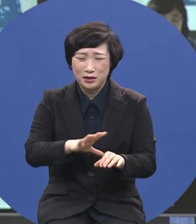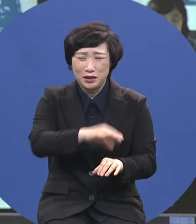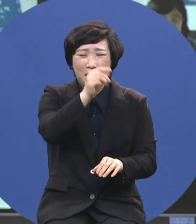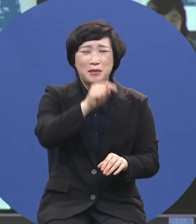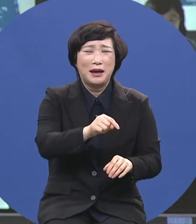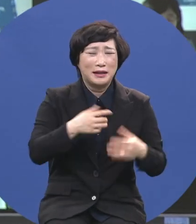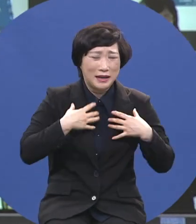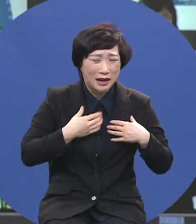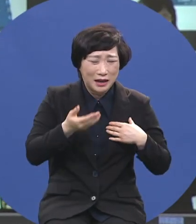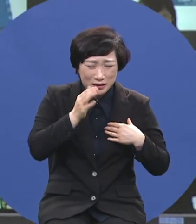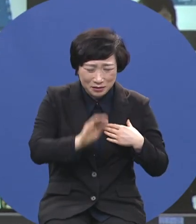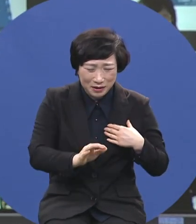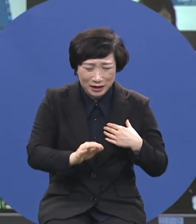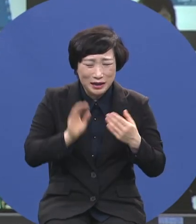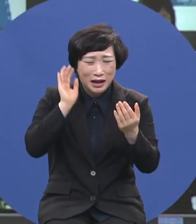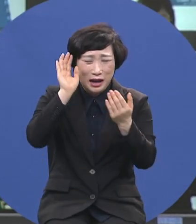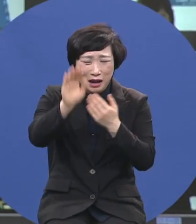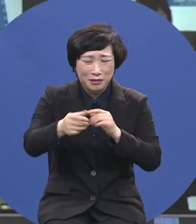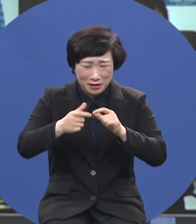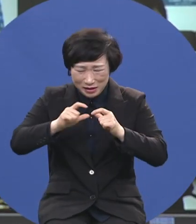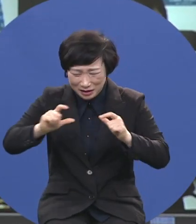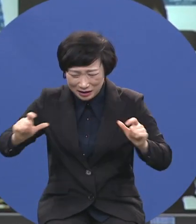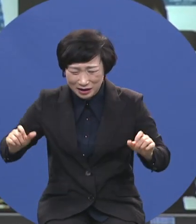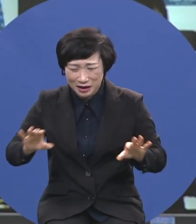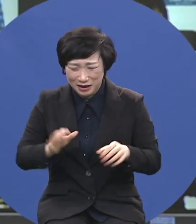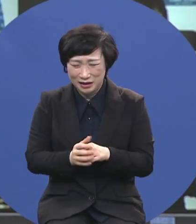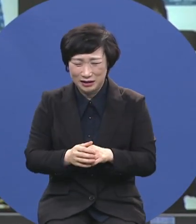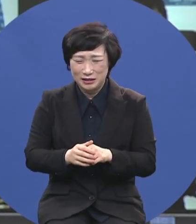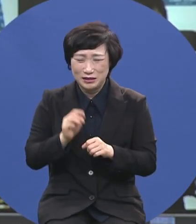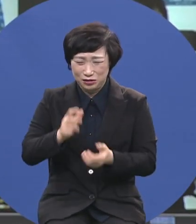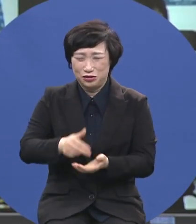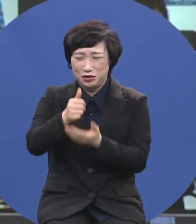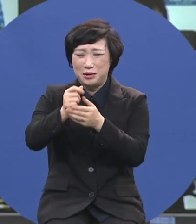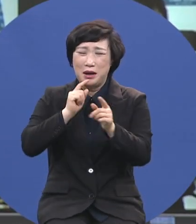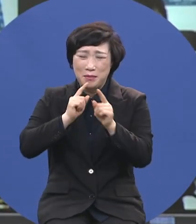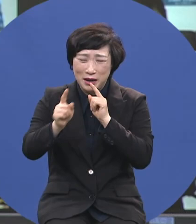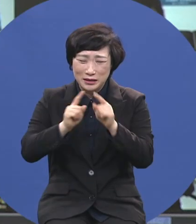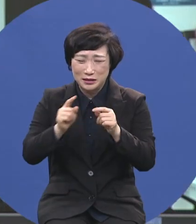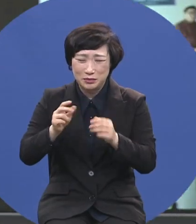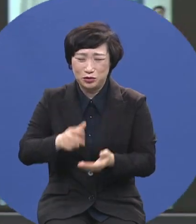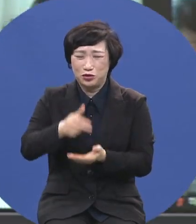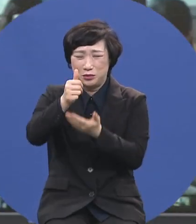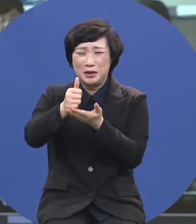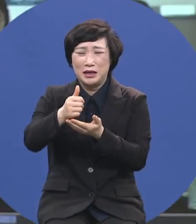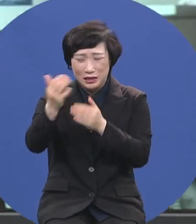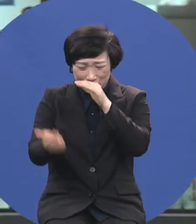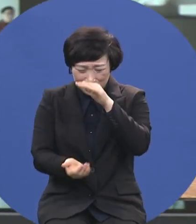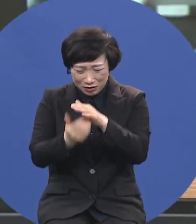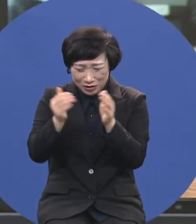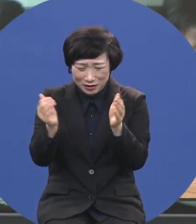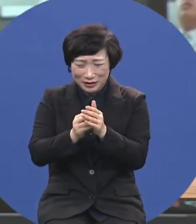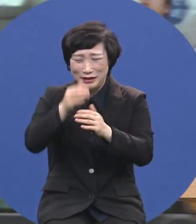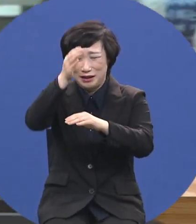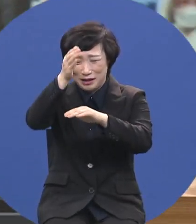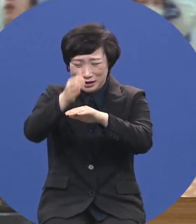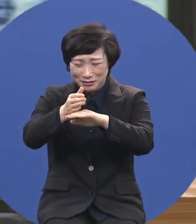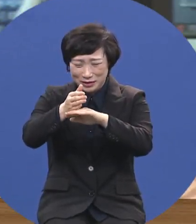처음에는 미약하나 앞으로는 창대하리라고 주님 말씀을 주가 이루셨으니